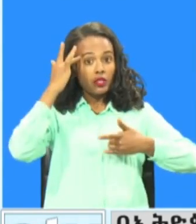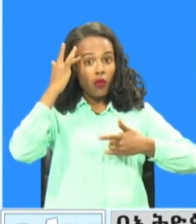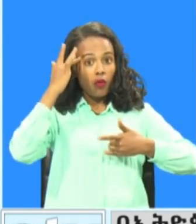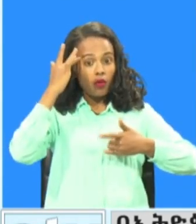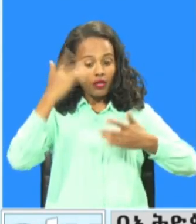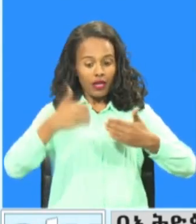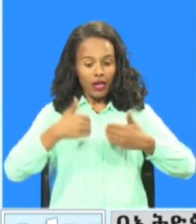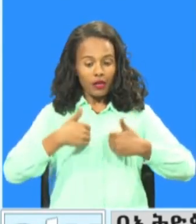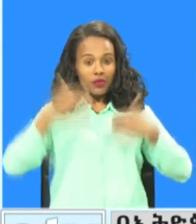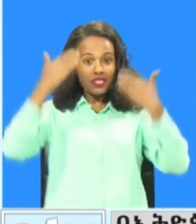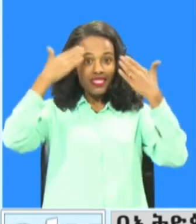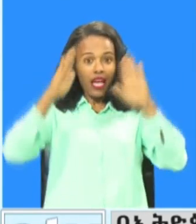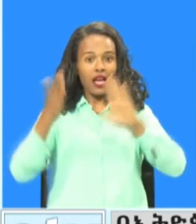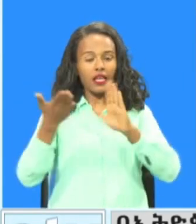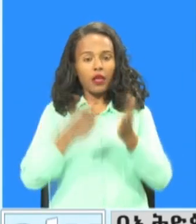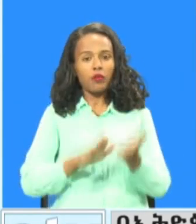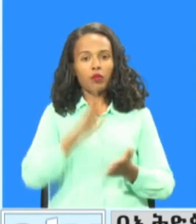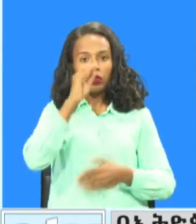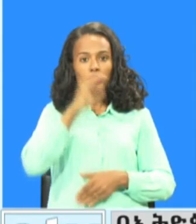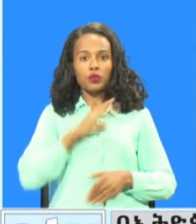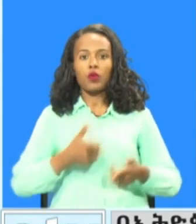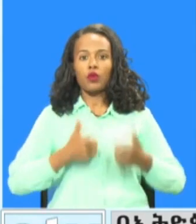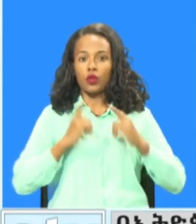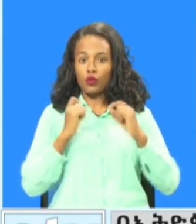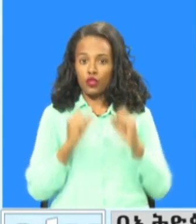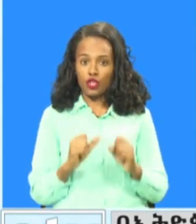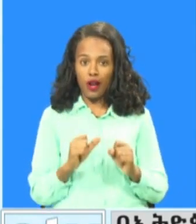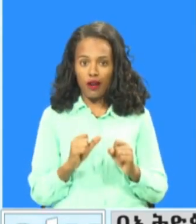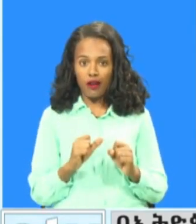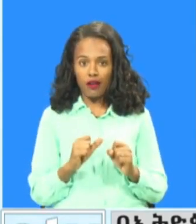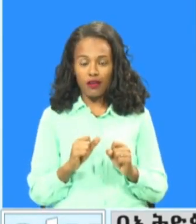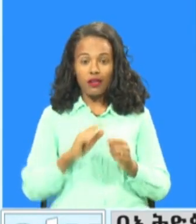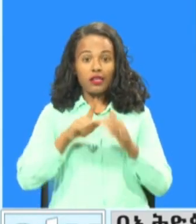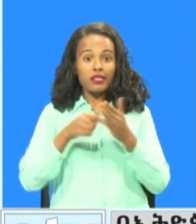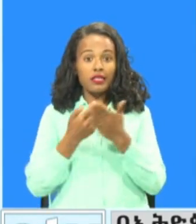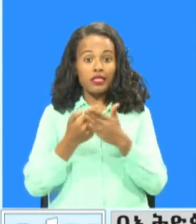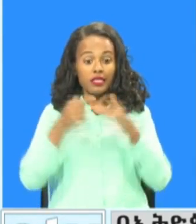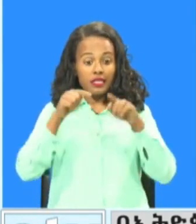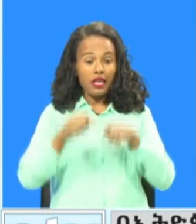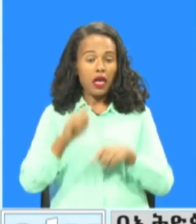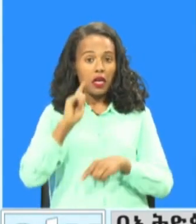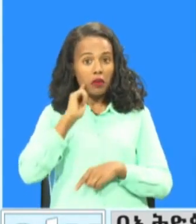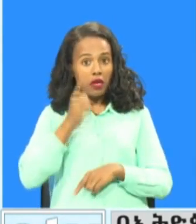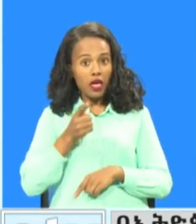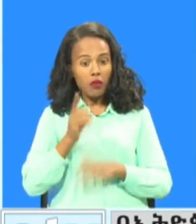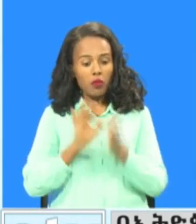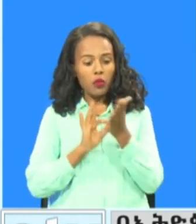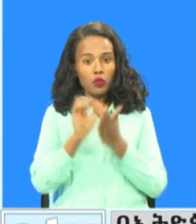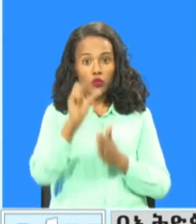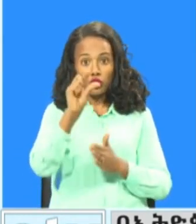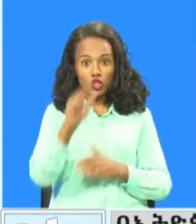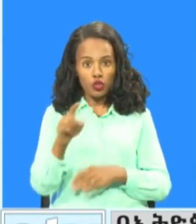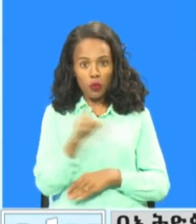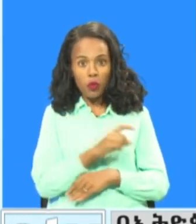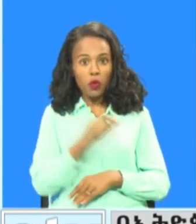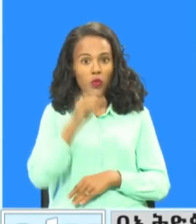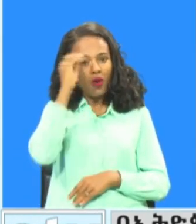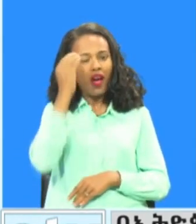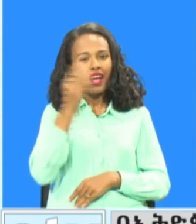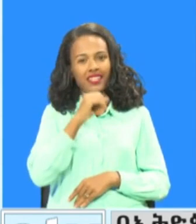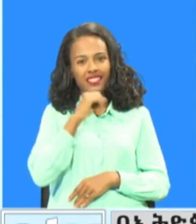በሽታው እንዳለበት ሳያውቅ የሚሞትም ሰው ሊኖር ይችላል። ስለዚህ ዛሬም ነገም ቁጥሩ ትንሽ በመሆኑ